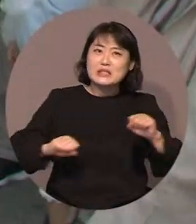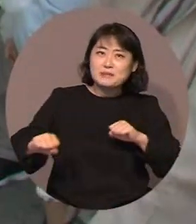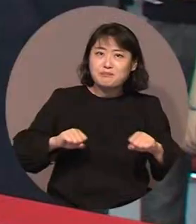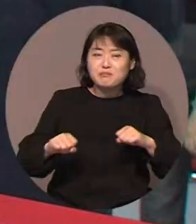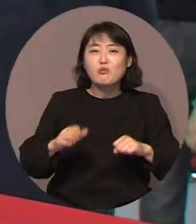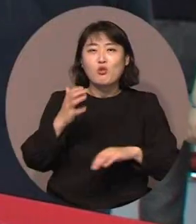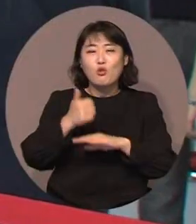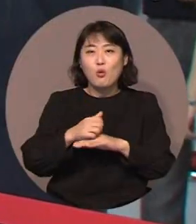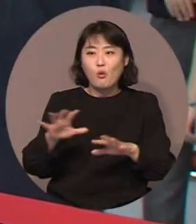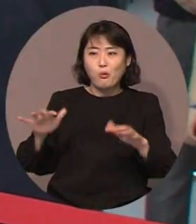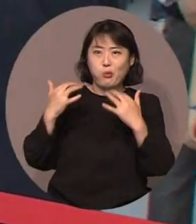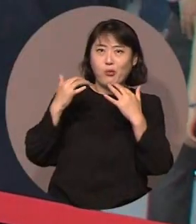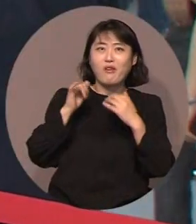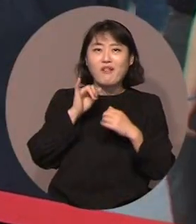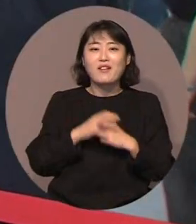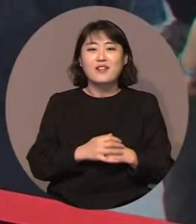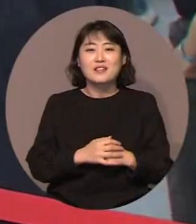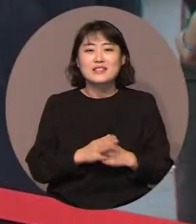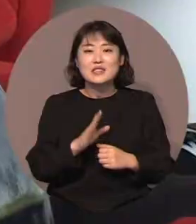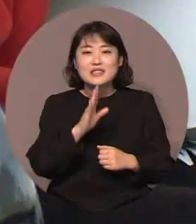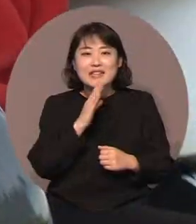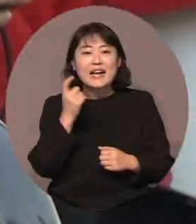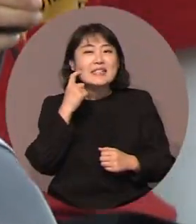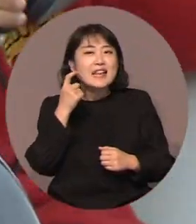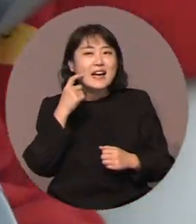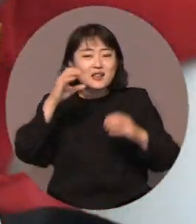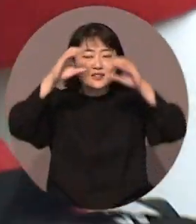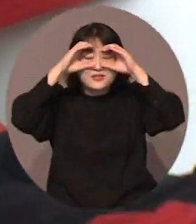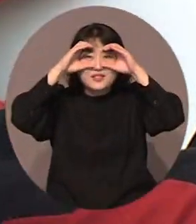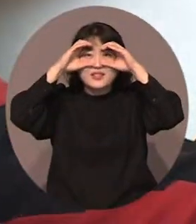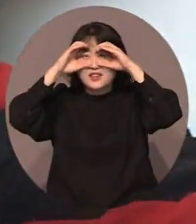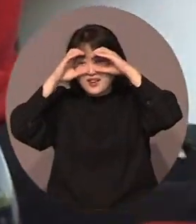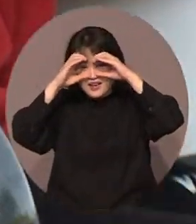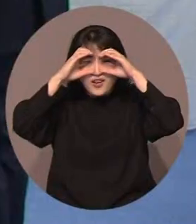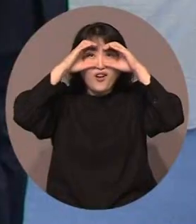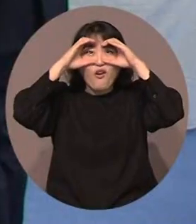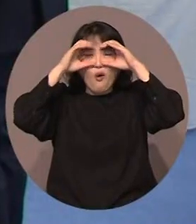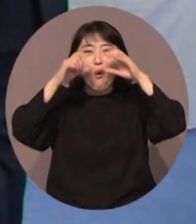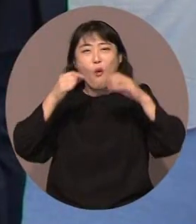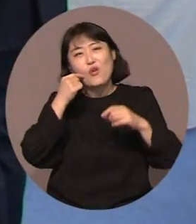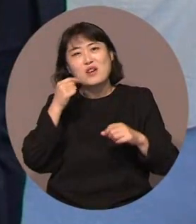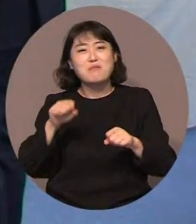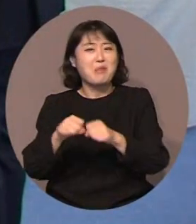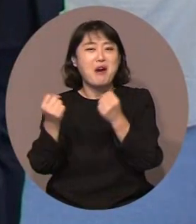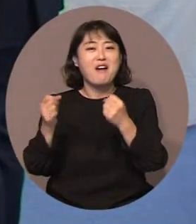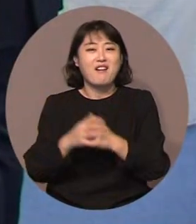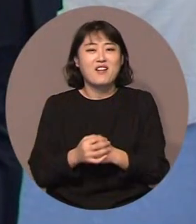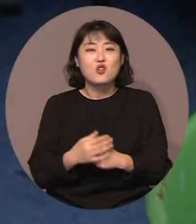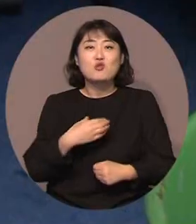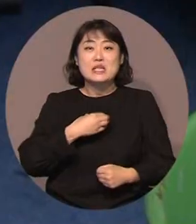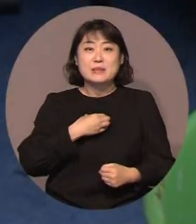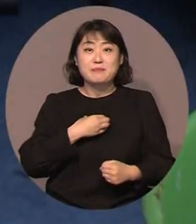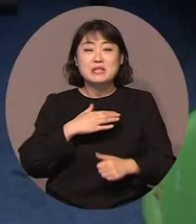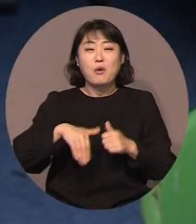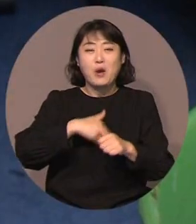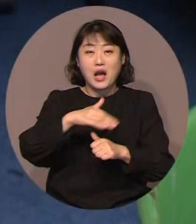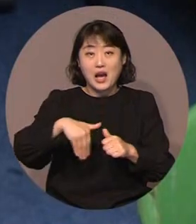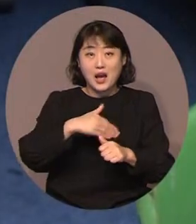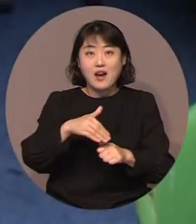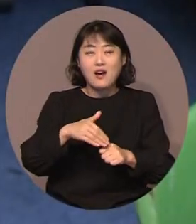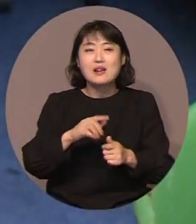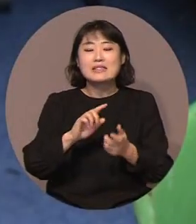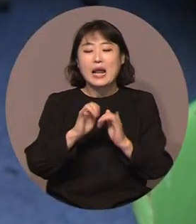사로잡습니다. 신나는 가상현실을 체험하는 코너도 인기 만점. 위급 상황에서 사람을 대신해 현장 조치에